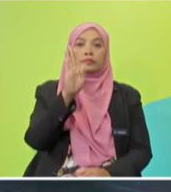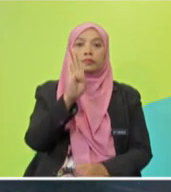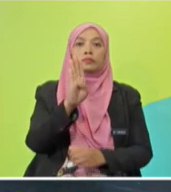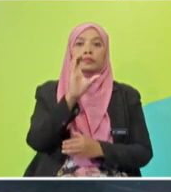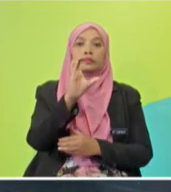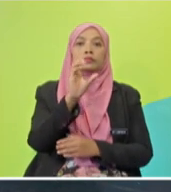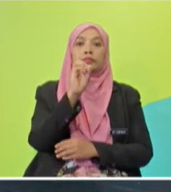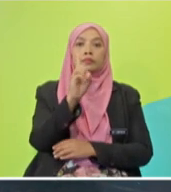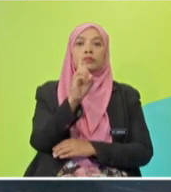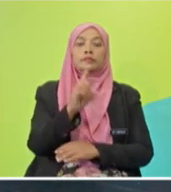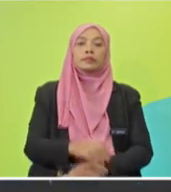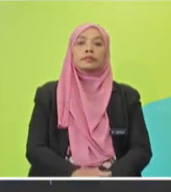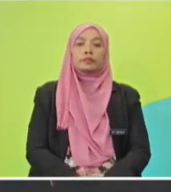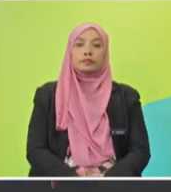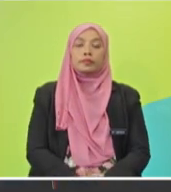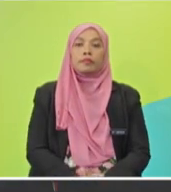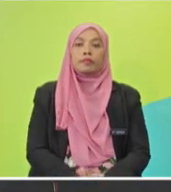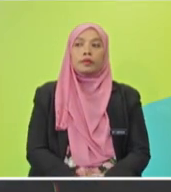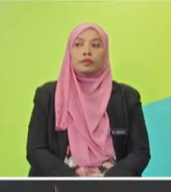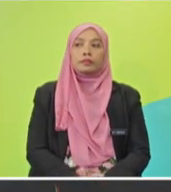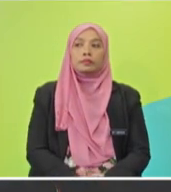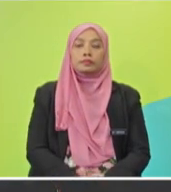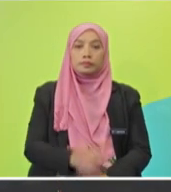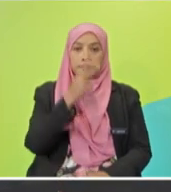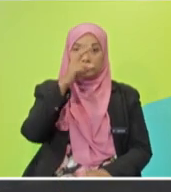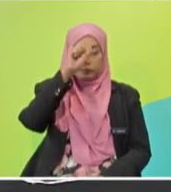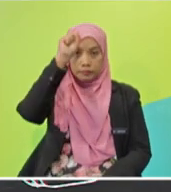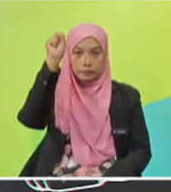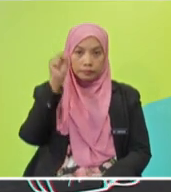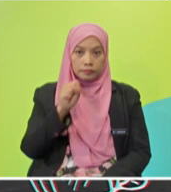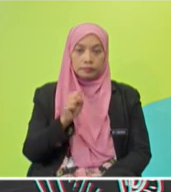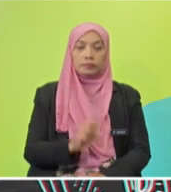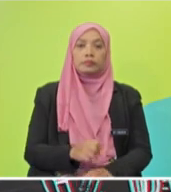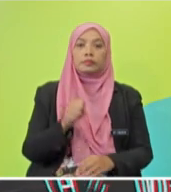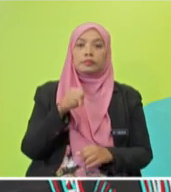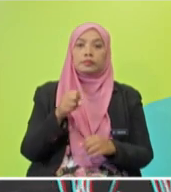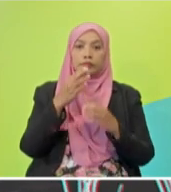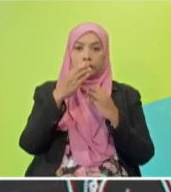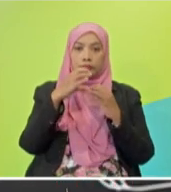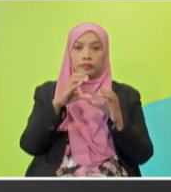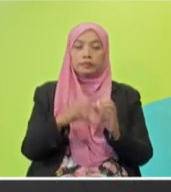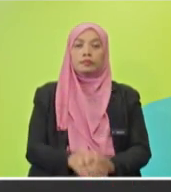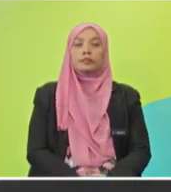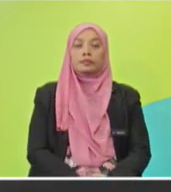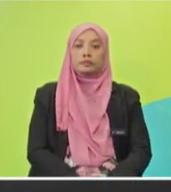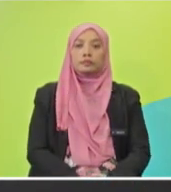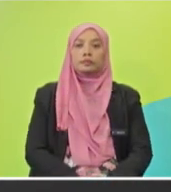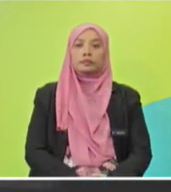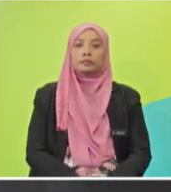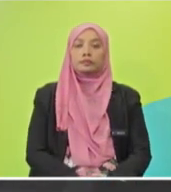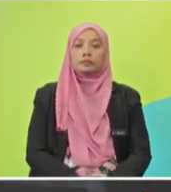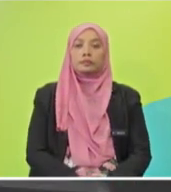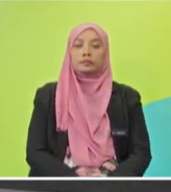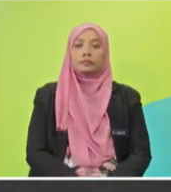Okey, antara berikut nisbah ni yang setara, yang manakah setara dengan 27 nisbah 45? Okey.